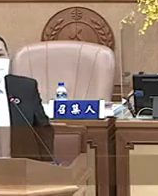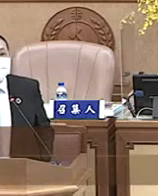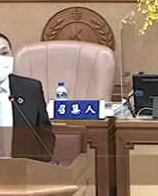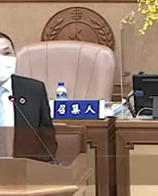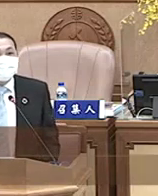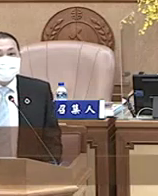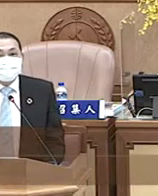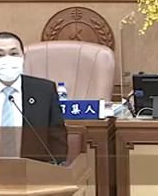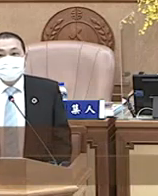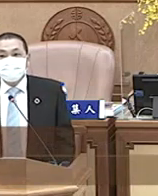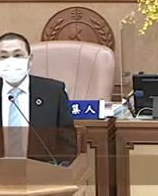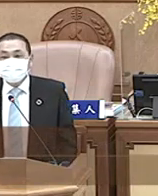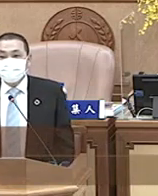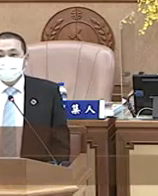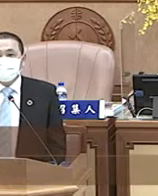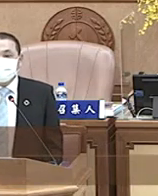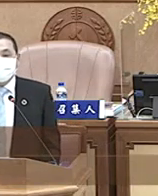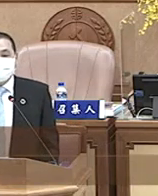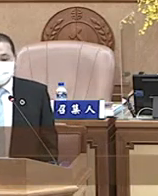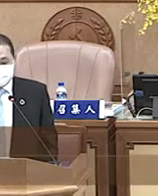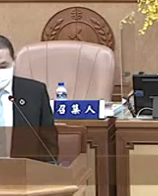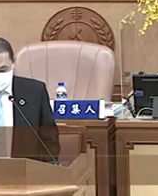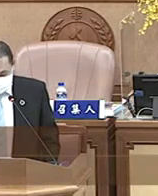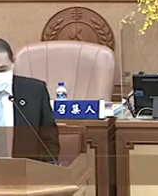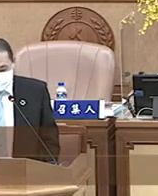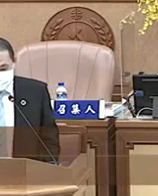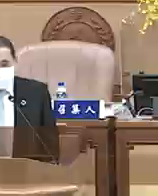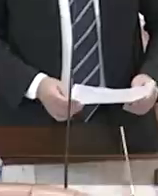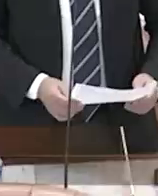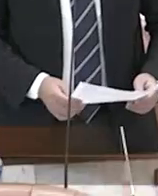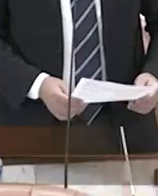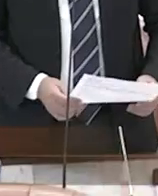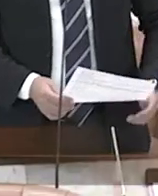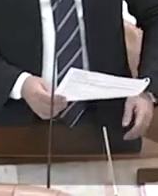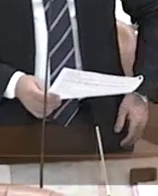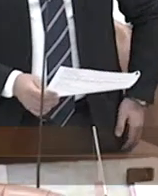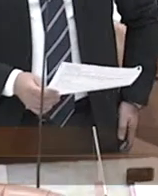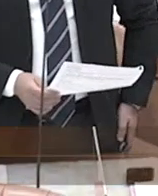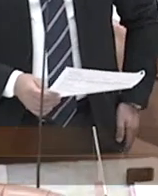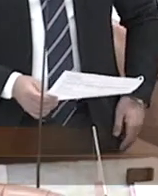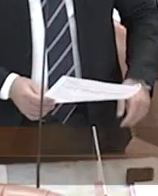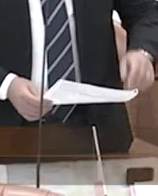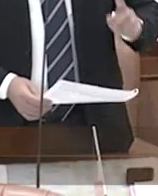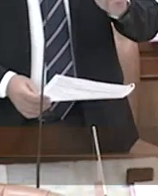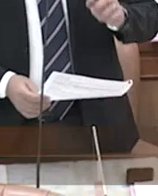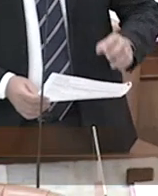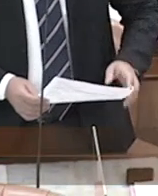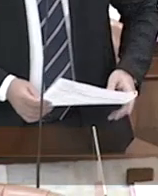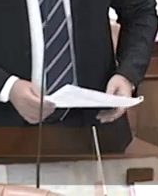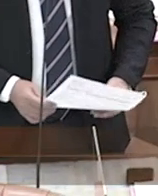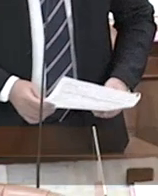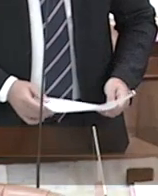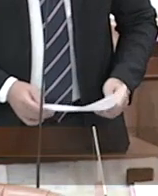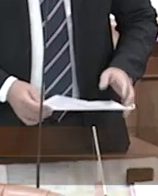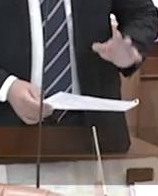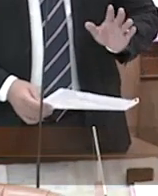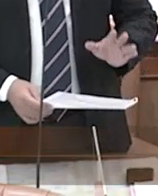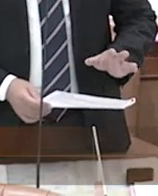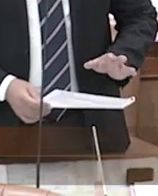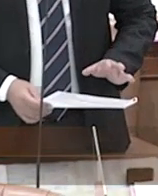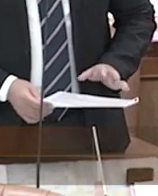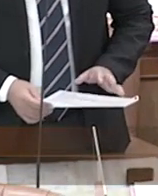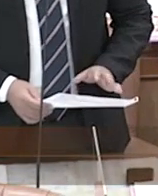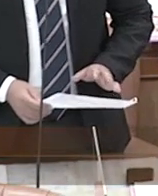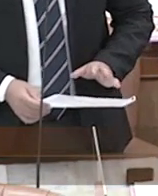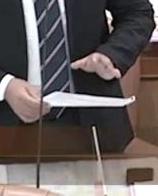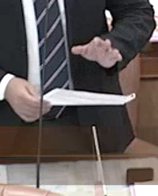们本组接下来会有相关的议题来请教市长。那在进行之前呢，有一件事情本席还是要